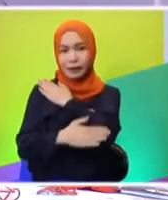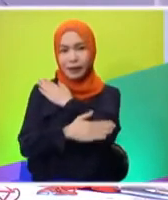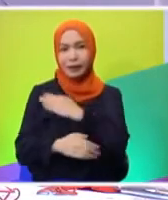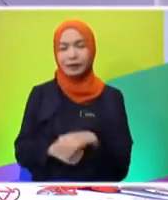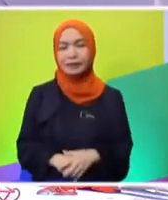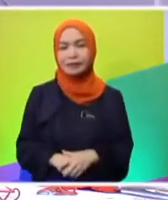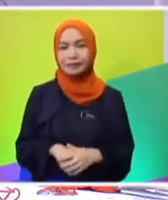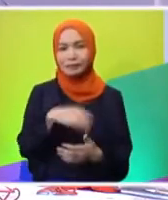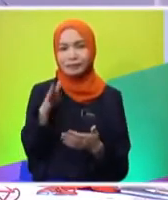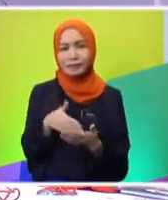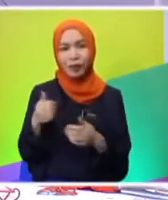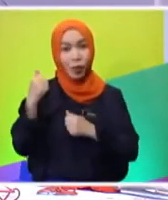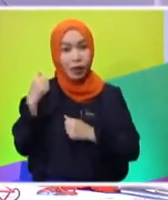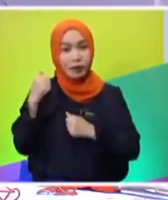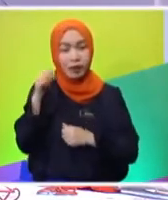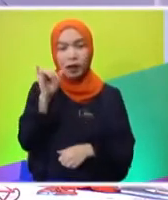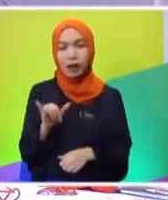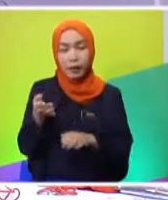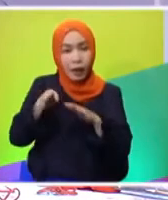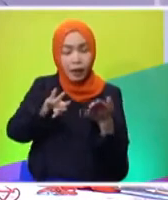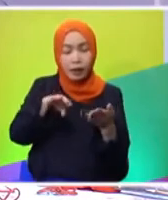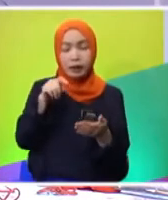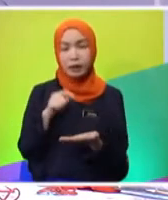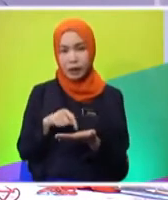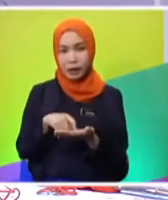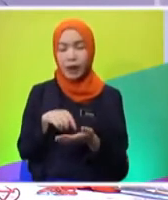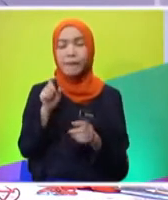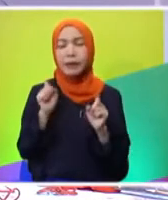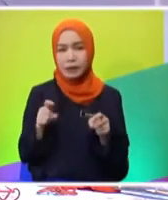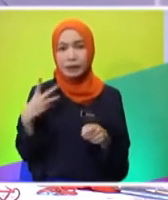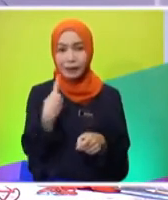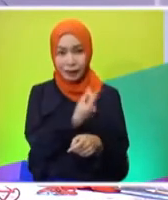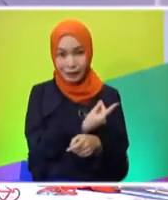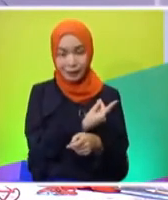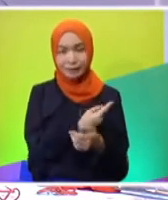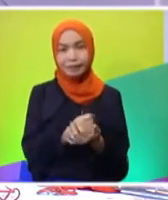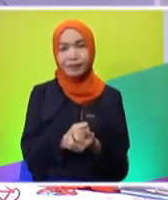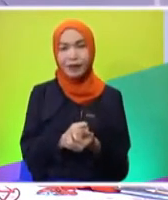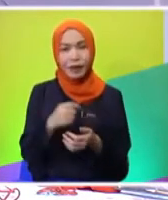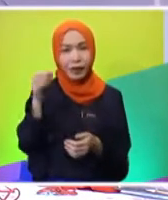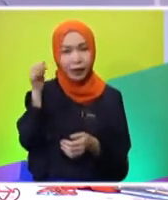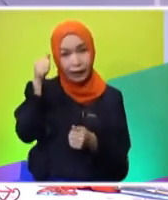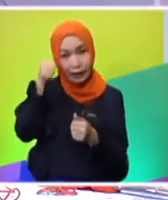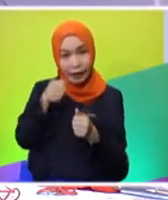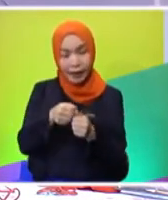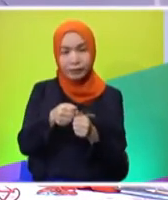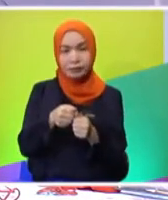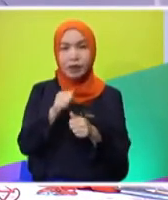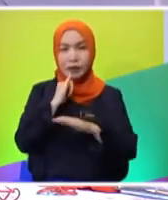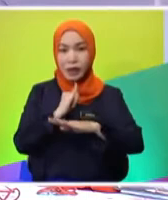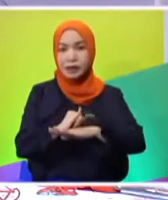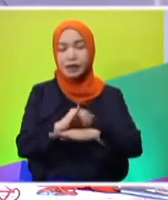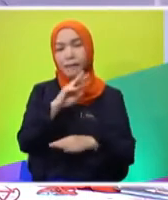tergoda ini kita perlu apa ingati ataupun nangis jasa-jasa mereka ya Danau semacam melihat pegunungan itu dari sudut